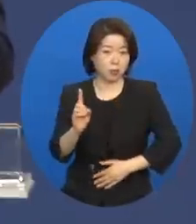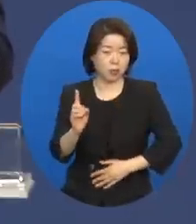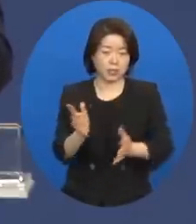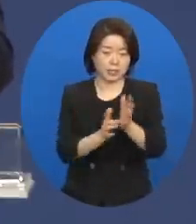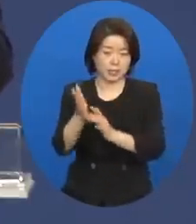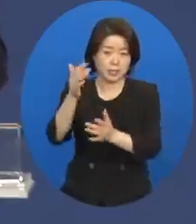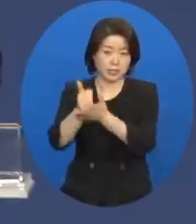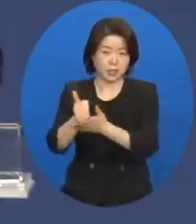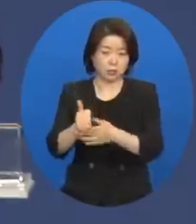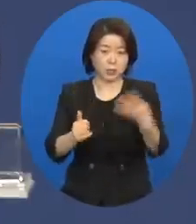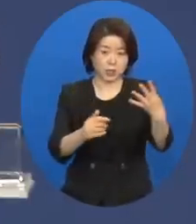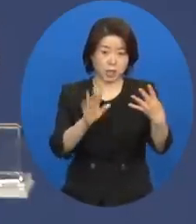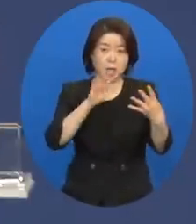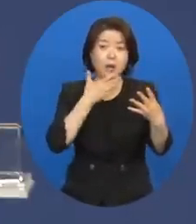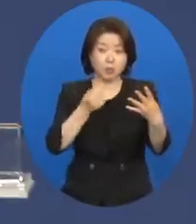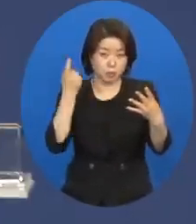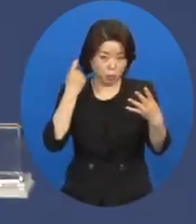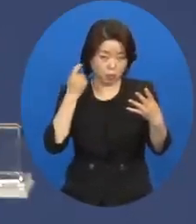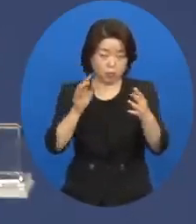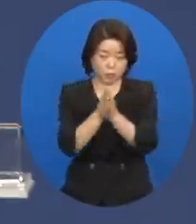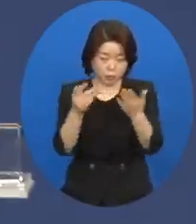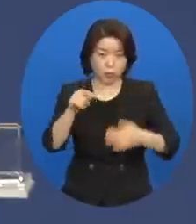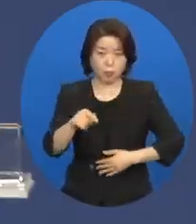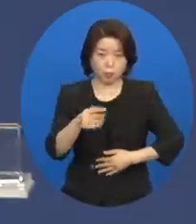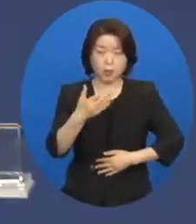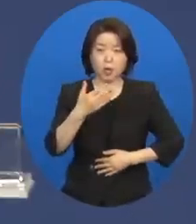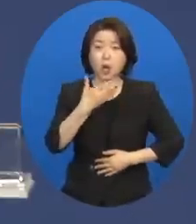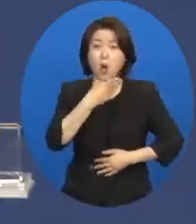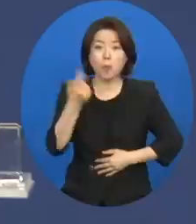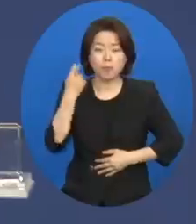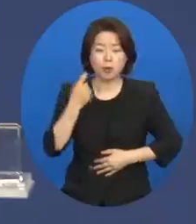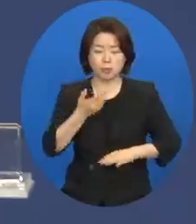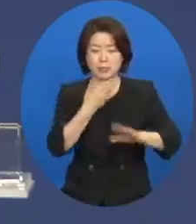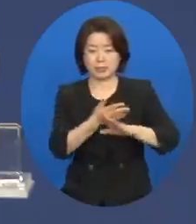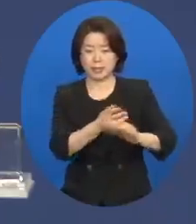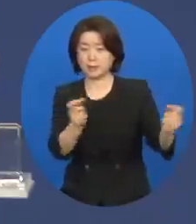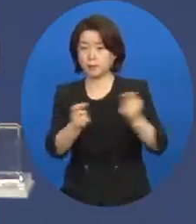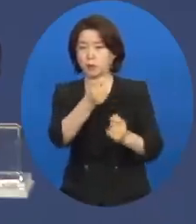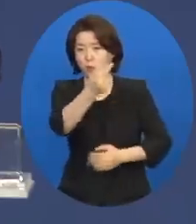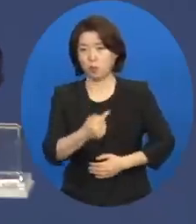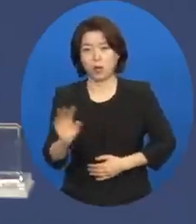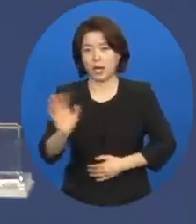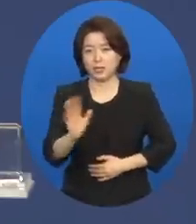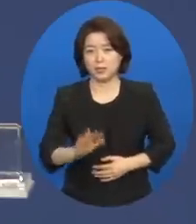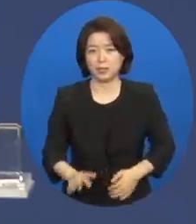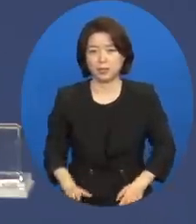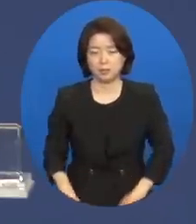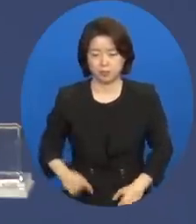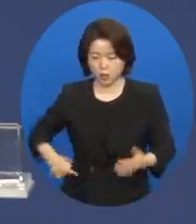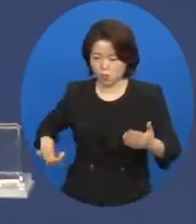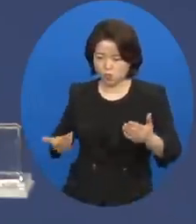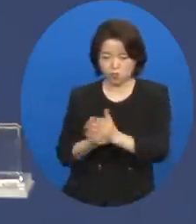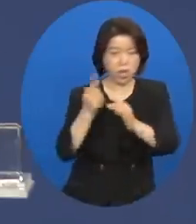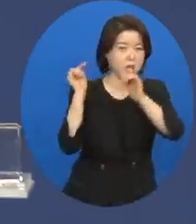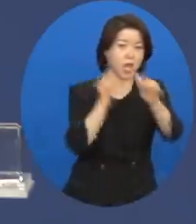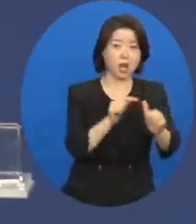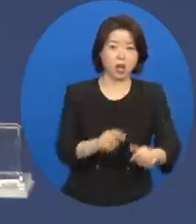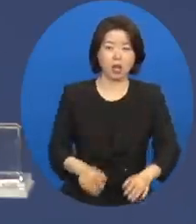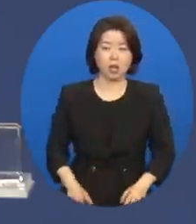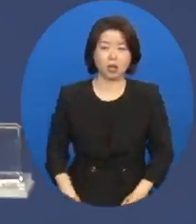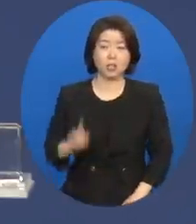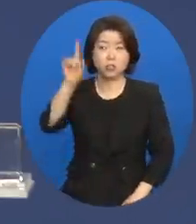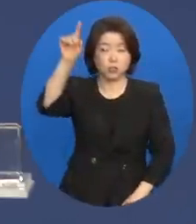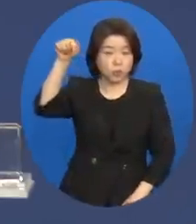예수님의 사복음서에서 복음은 절대 다른 걸로 접근 안 하셨어요. 회개하라!